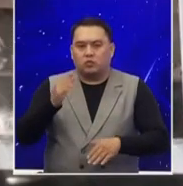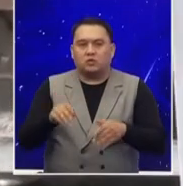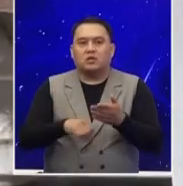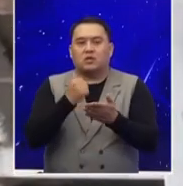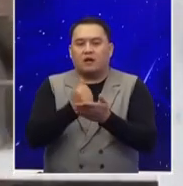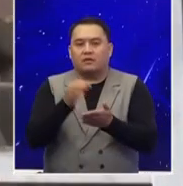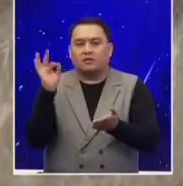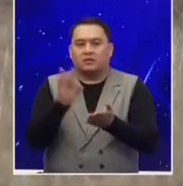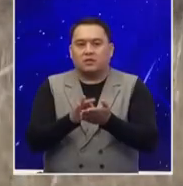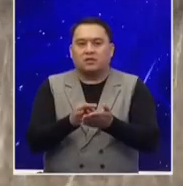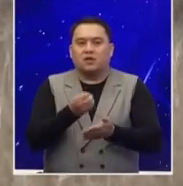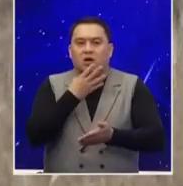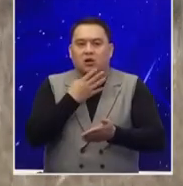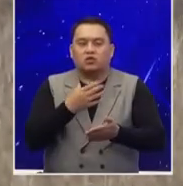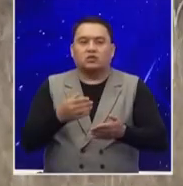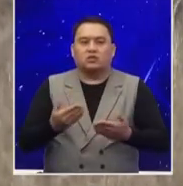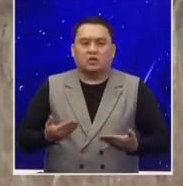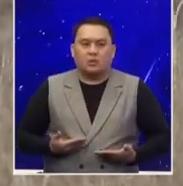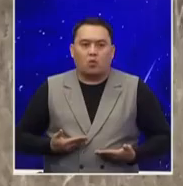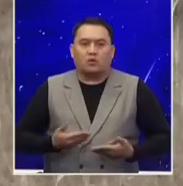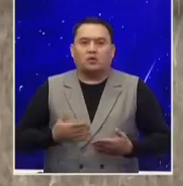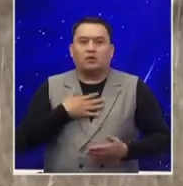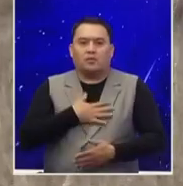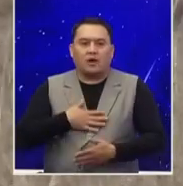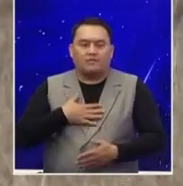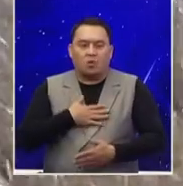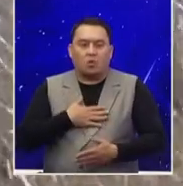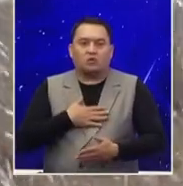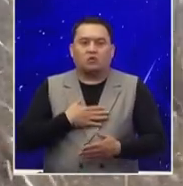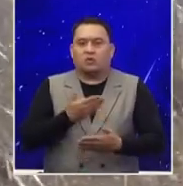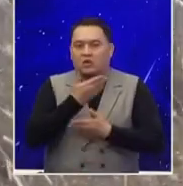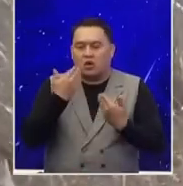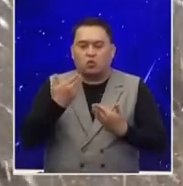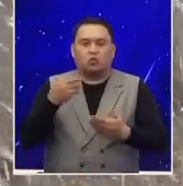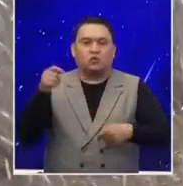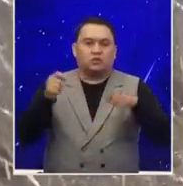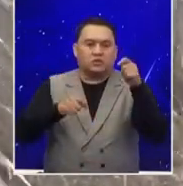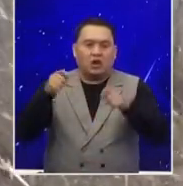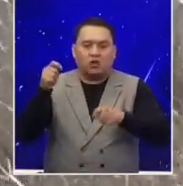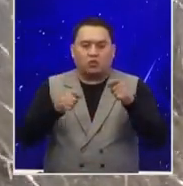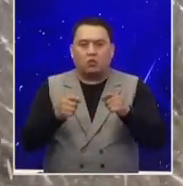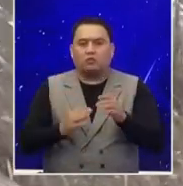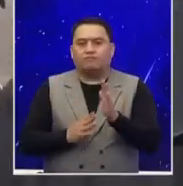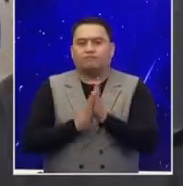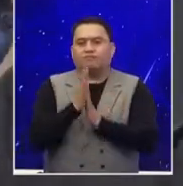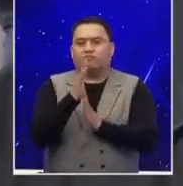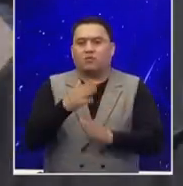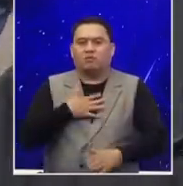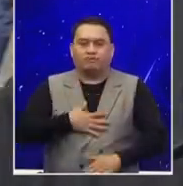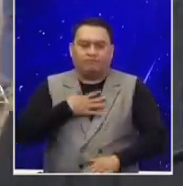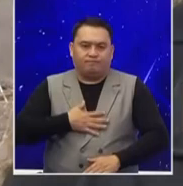хорошо перезимовать. Засушливое лето вызывало тревогу у фермера. Из-за отсутствия дождей трава росла очень плохо.